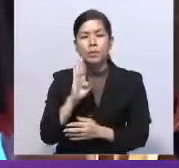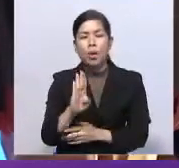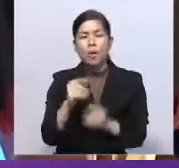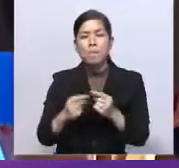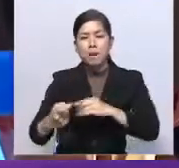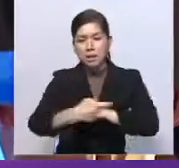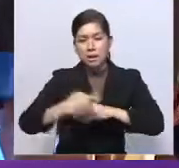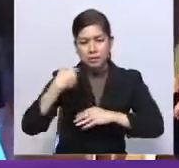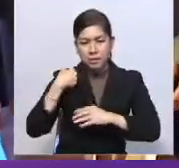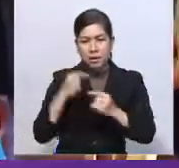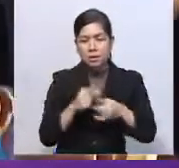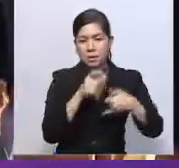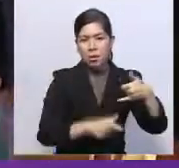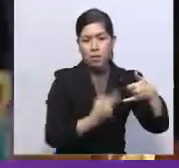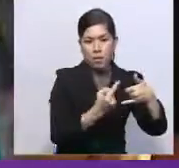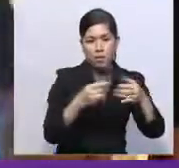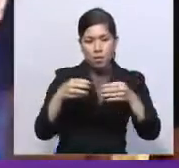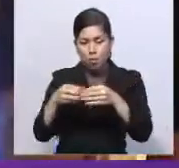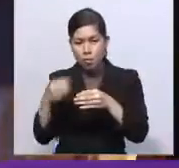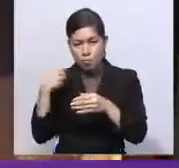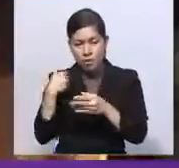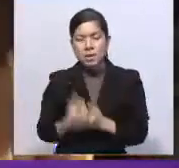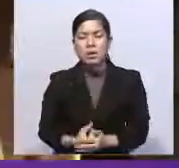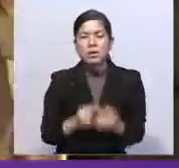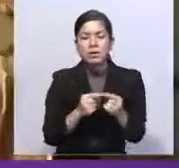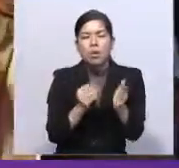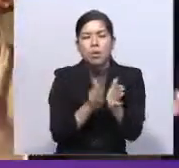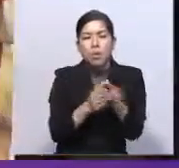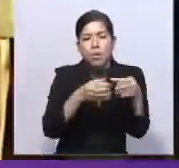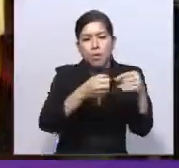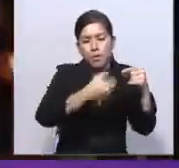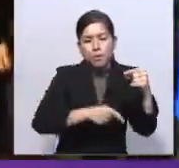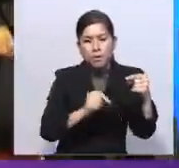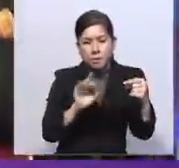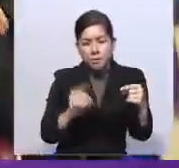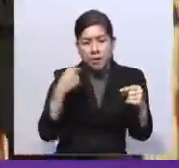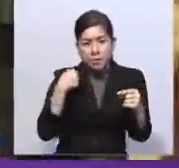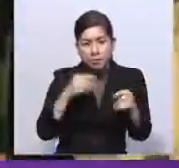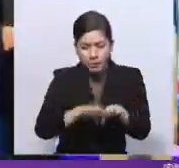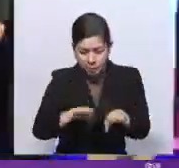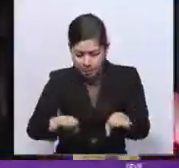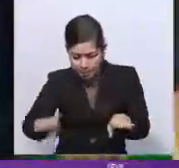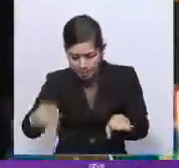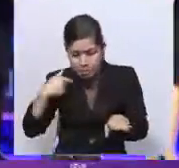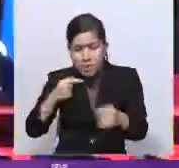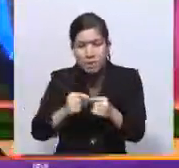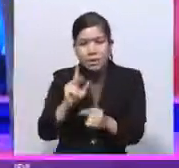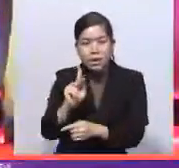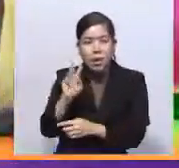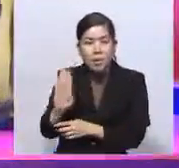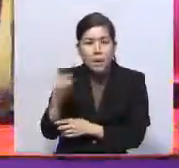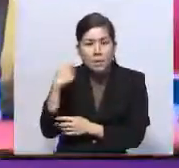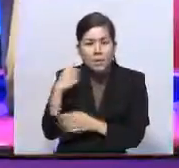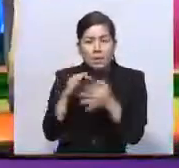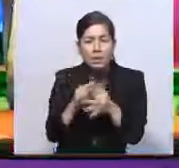โดยมีทั้งประเภทเดี่ยวแล้วก็ประเภททีมใน28สาขาอย่างเช่นปูกระเบื้องค่ะเทคโนโลยีระบบไฟฟ้า